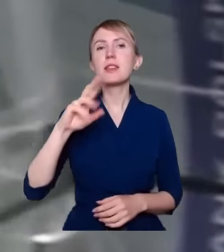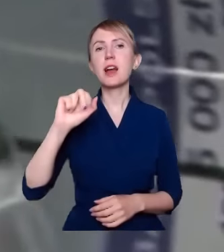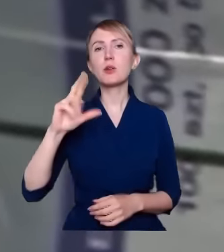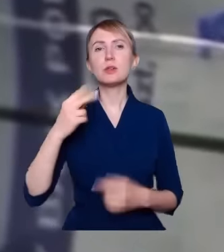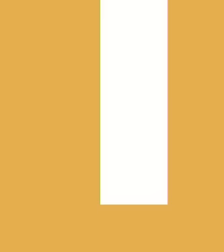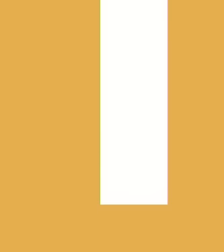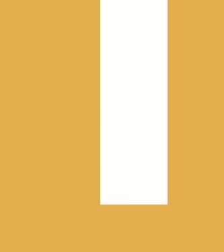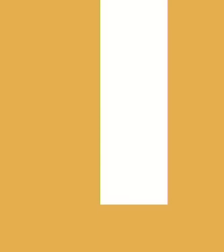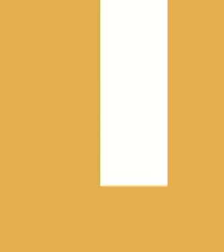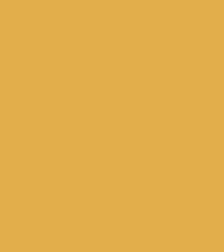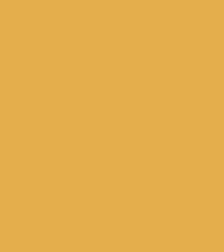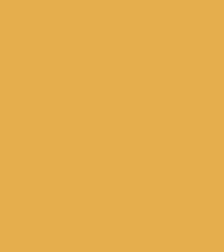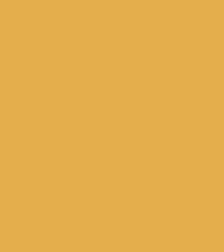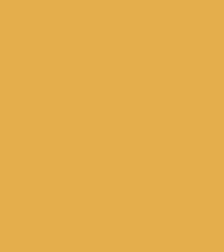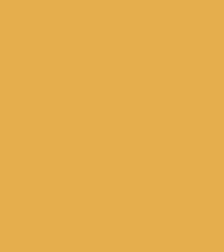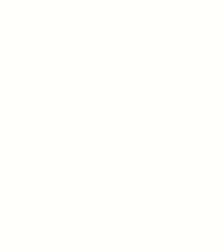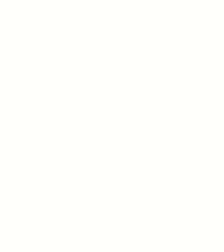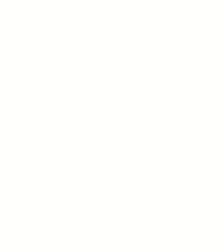Republika.